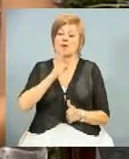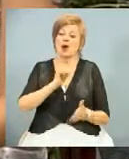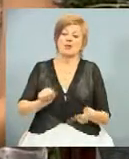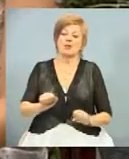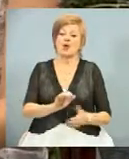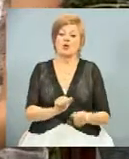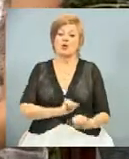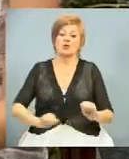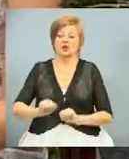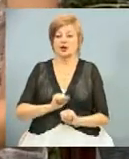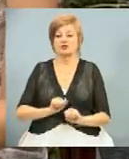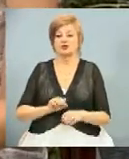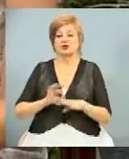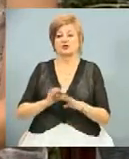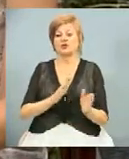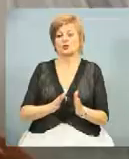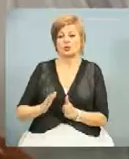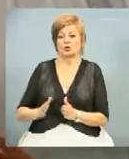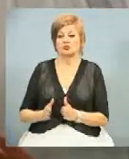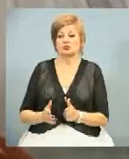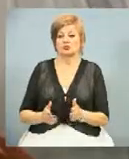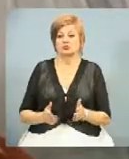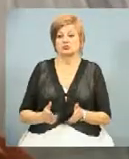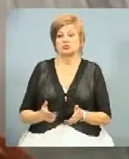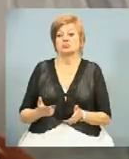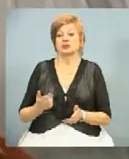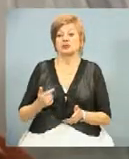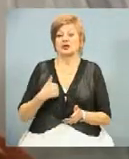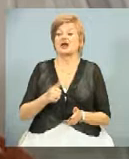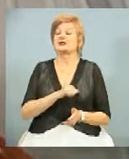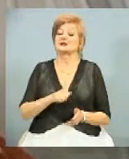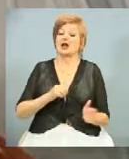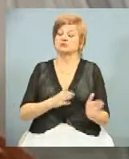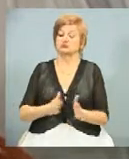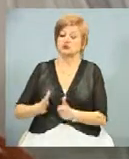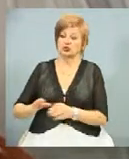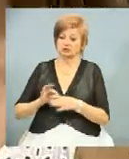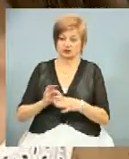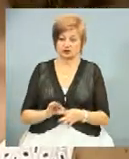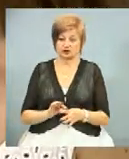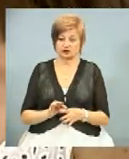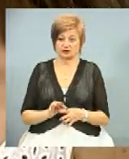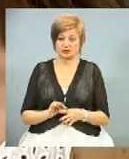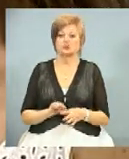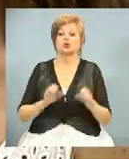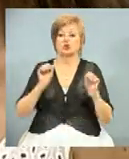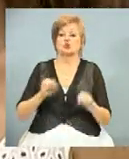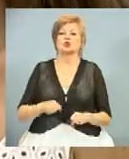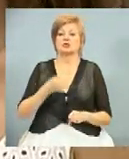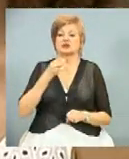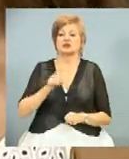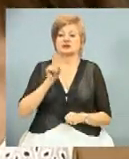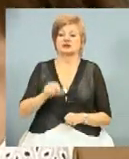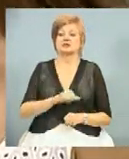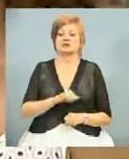за тобою чи мама там наводить лад? Мама, я наводжу лад. Ти наводиш лад. Тобто можна сказати, що ти